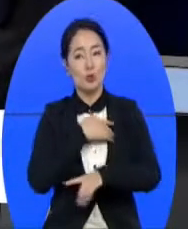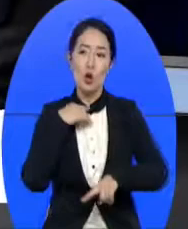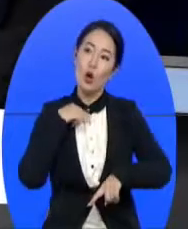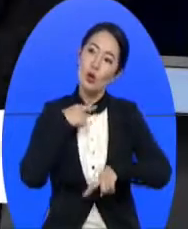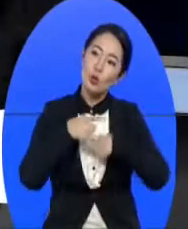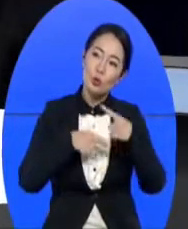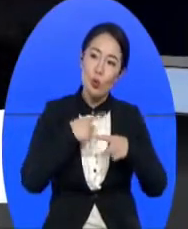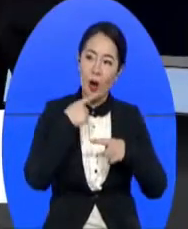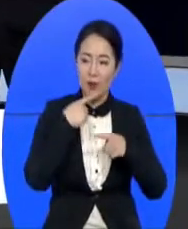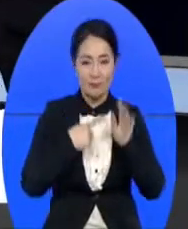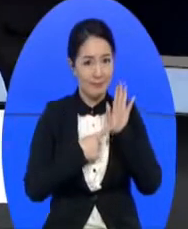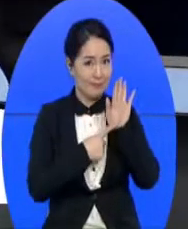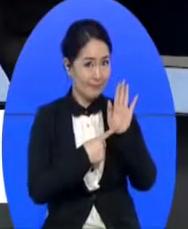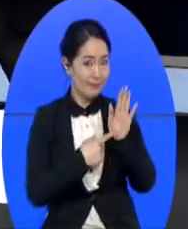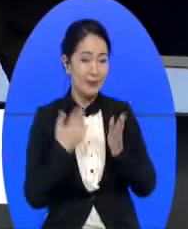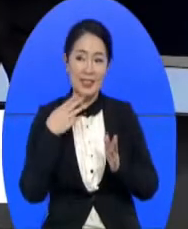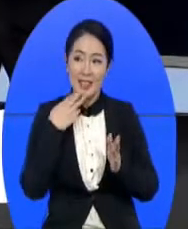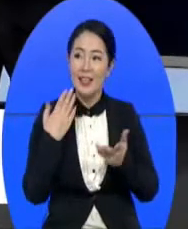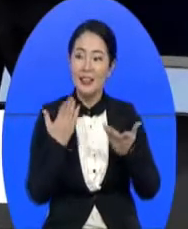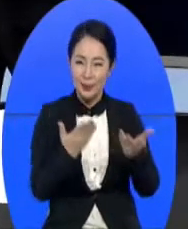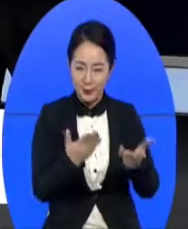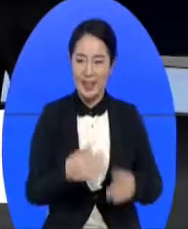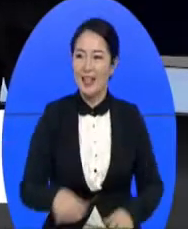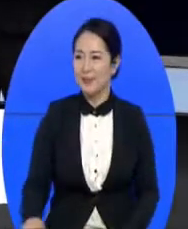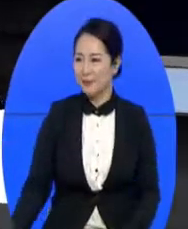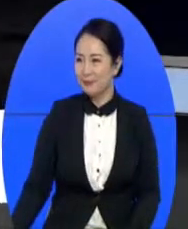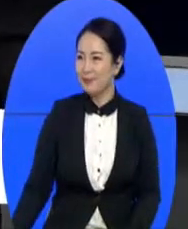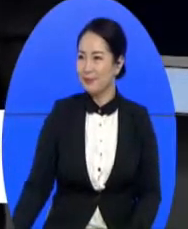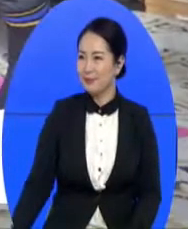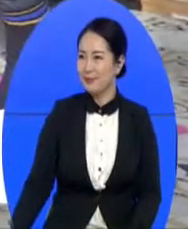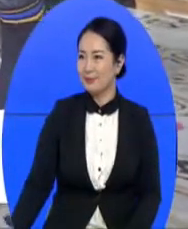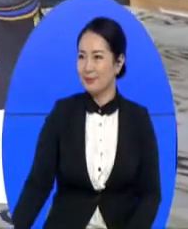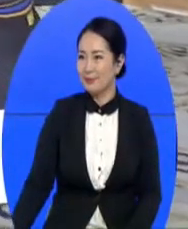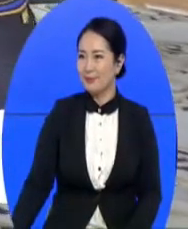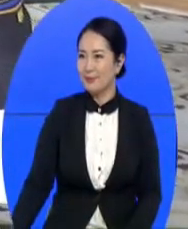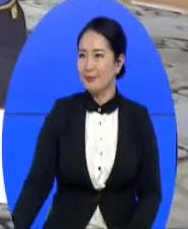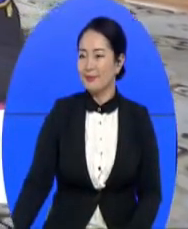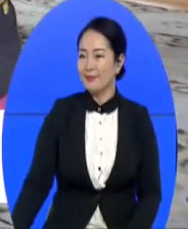бас ярьсан. Тэгэхээр энэ яриаг үзэгчдээ хүргье.